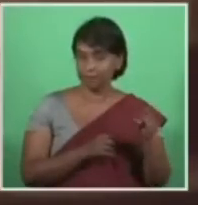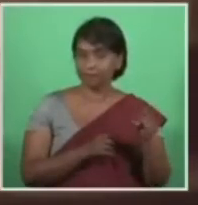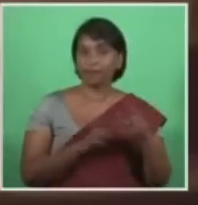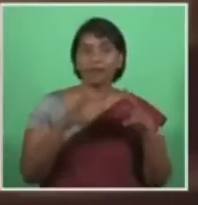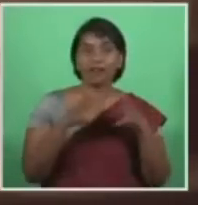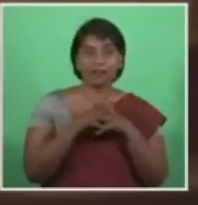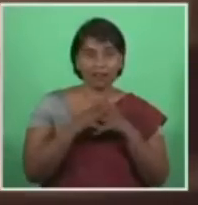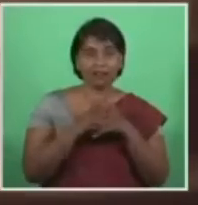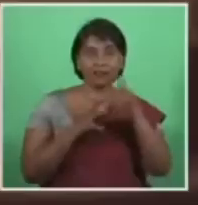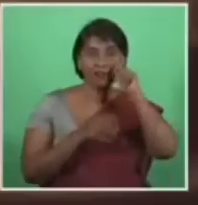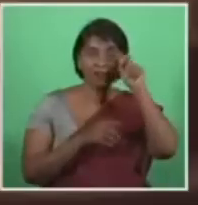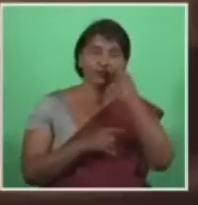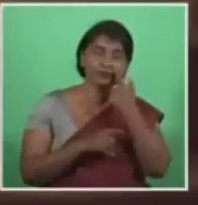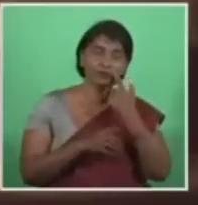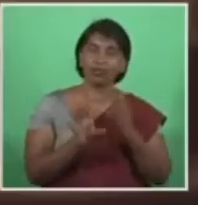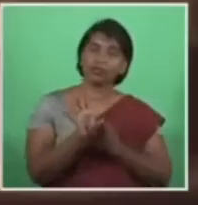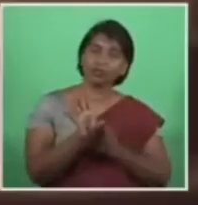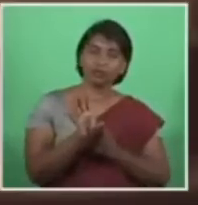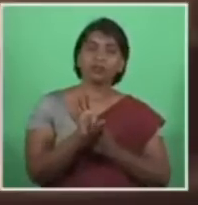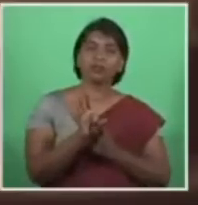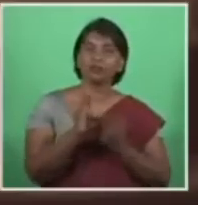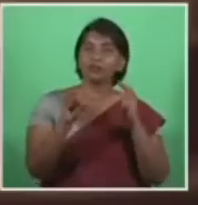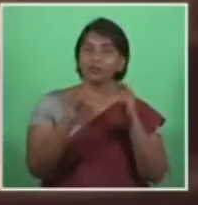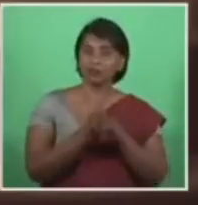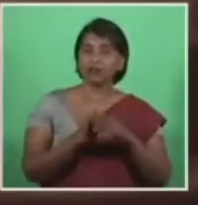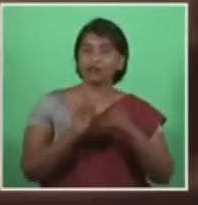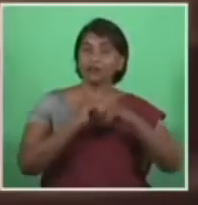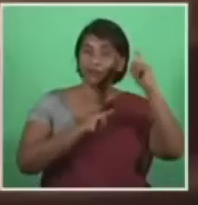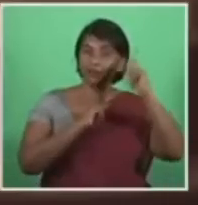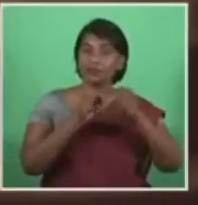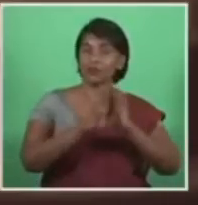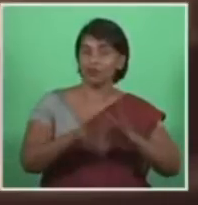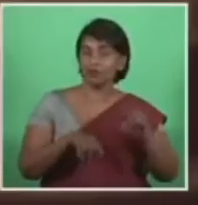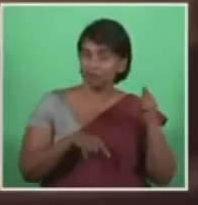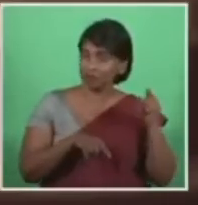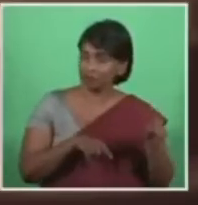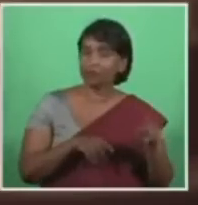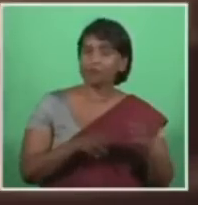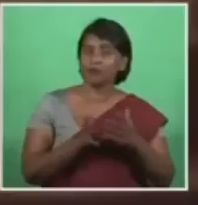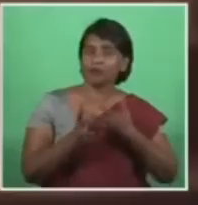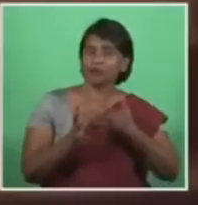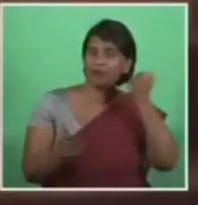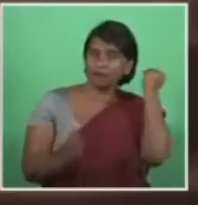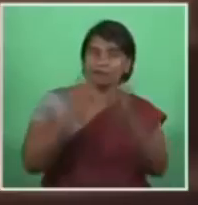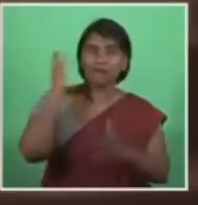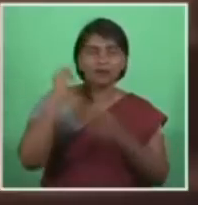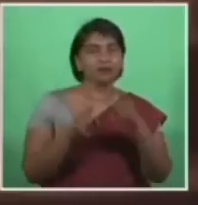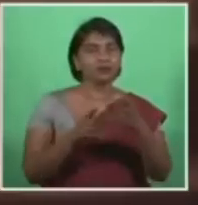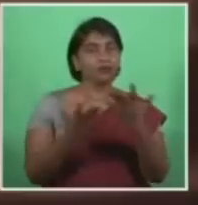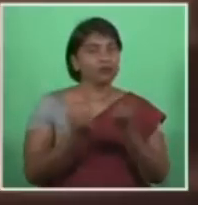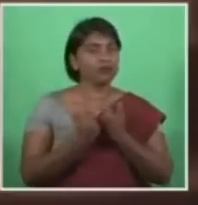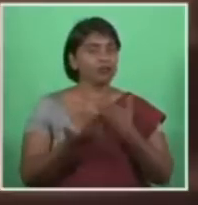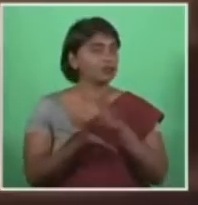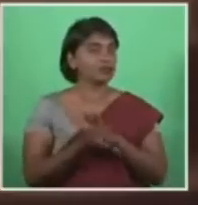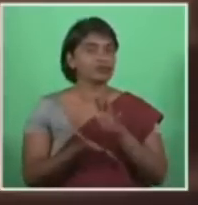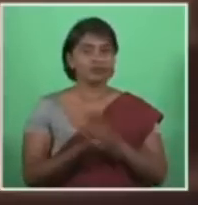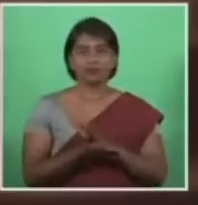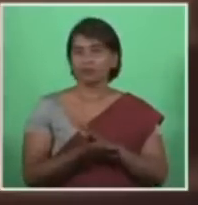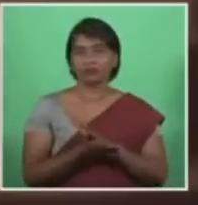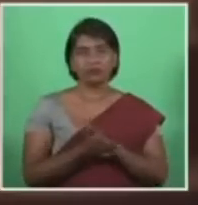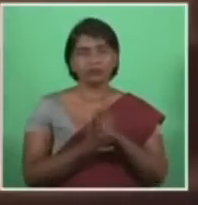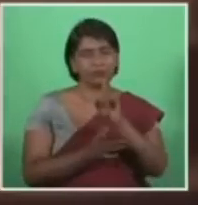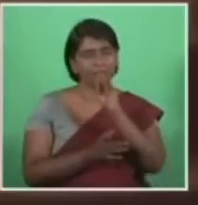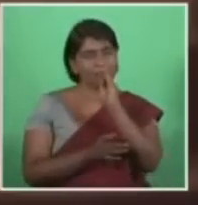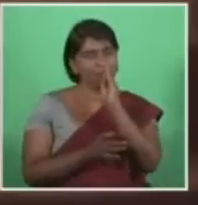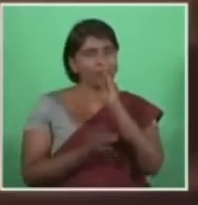වසන්ත මුදලිගේ වගේ අහිංසක තරුණයෝ දාගෙන විශ්වවිද්‍යාල ශිෂ්‍යයෝ මඩව මඩව තමුන්නාසේලා ලබන තෘප්තිය ඉතාම